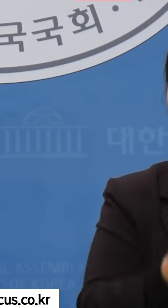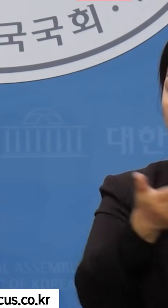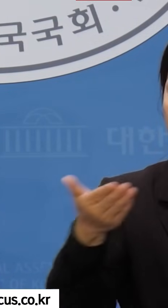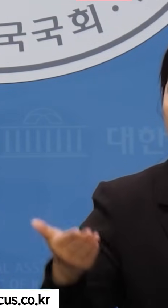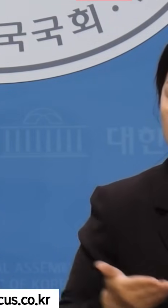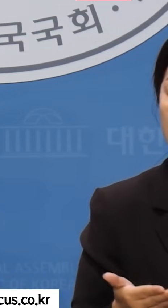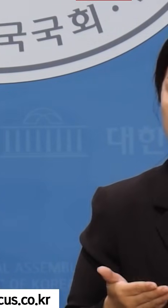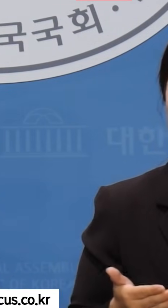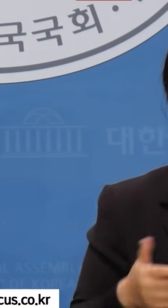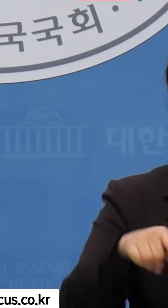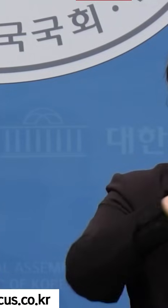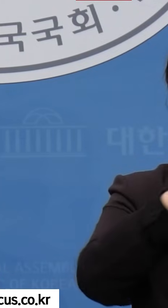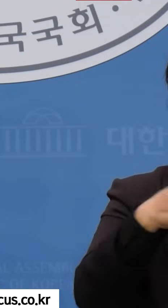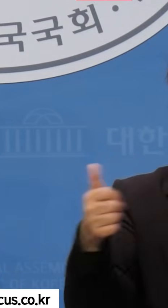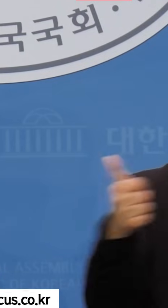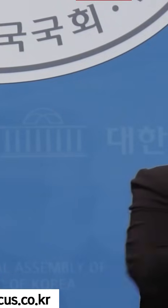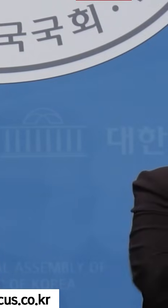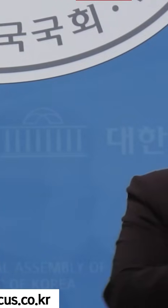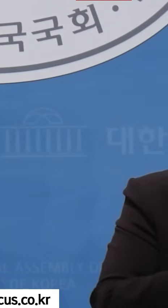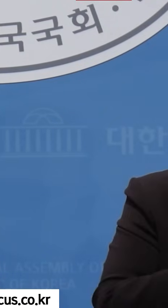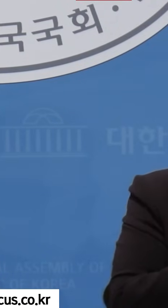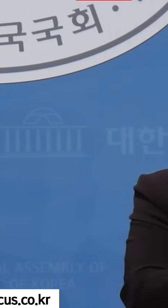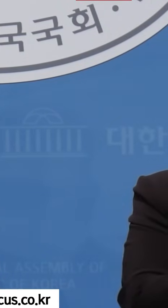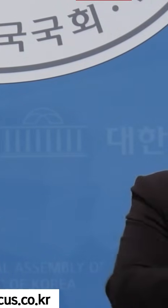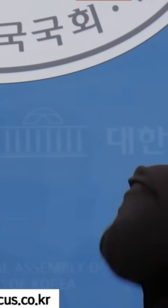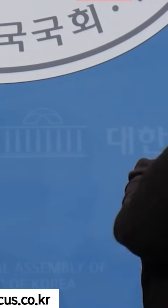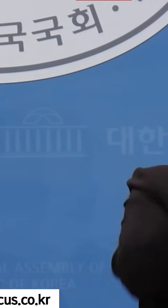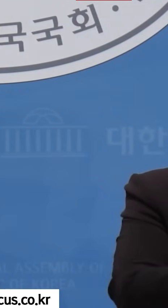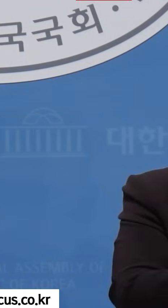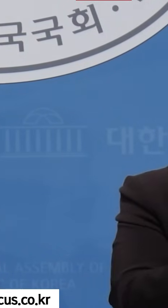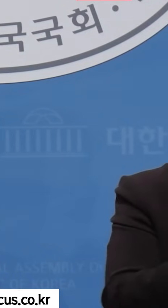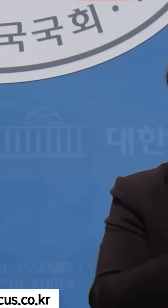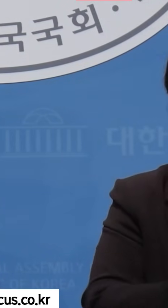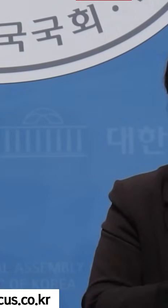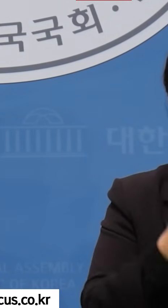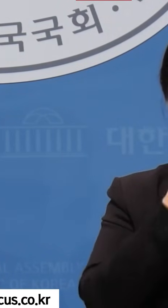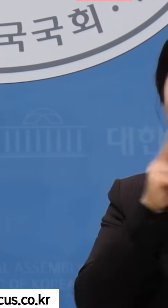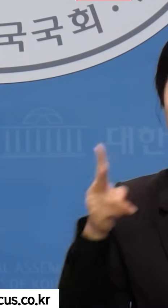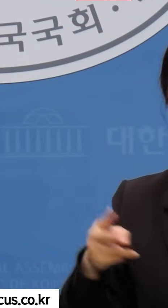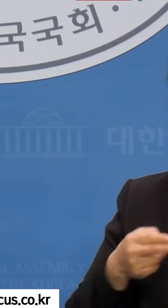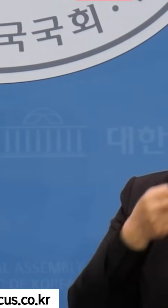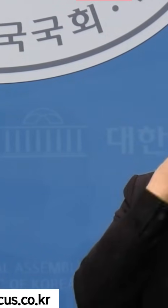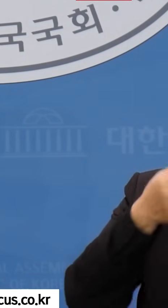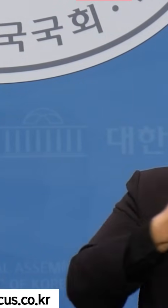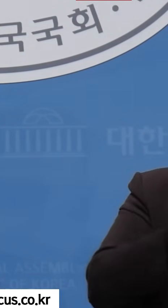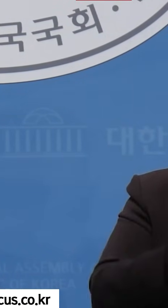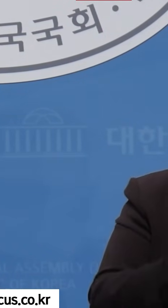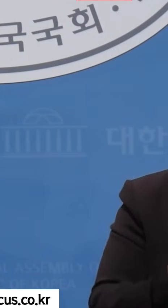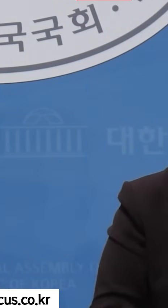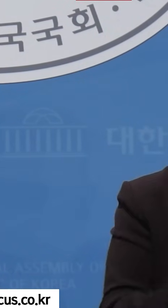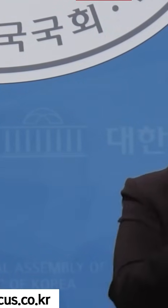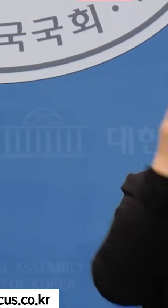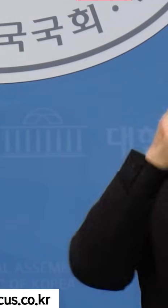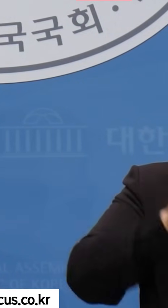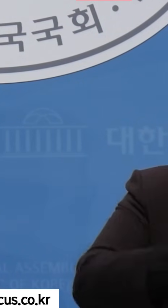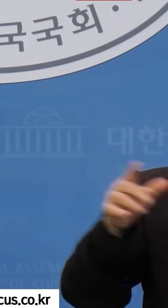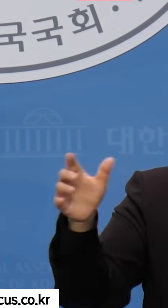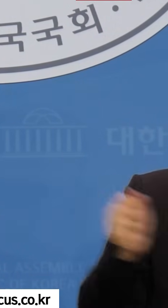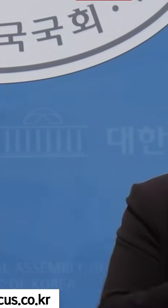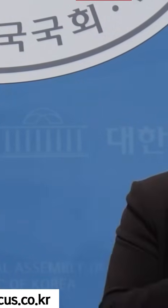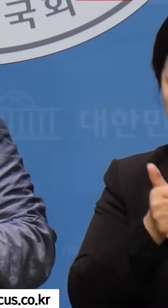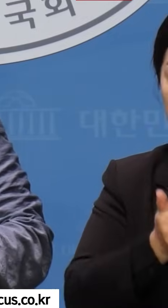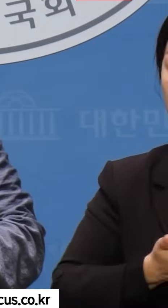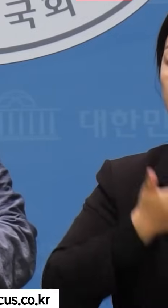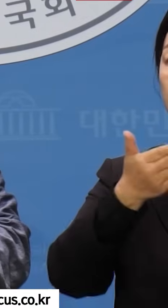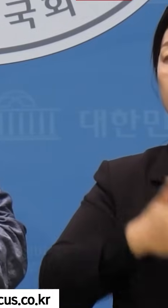여러분들께서도 정권이 바뀌는 것에 따라서 결론을 달리하지 않도록 이 사건에 관심을 가져주시기를